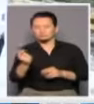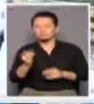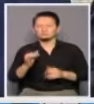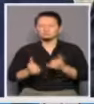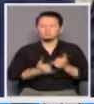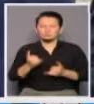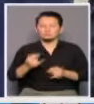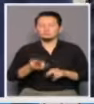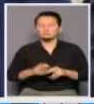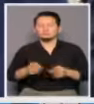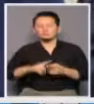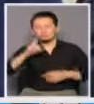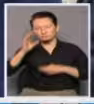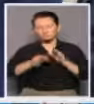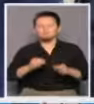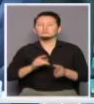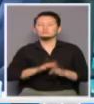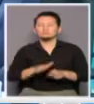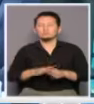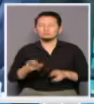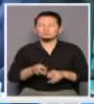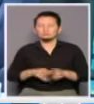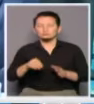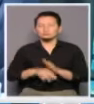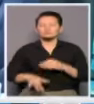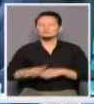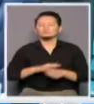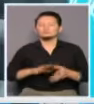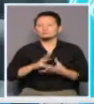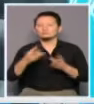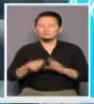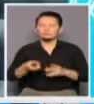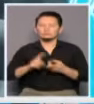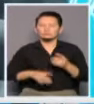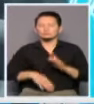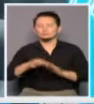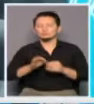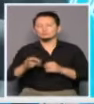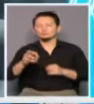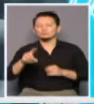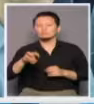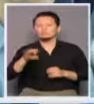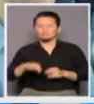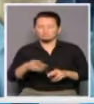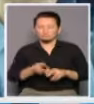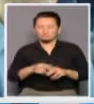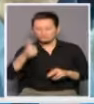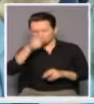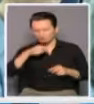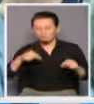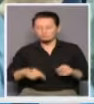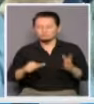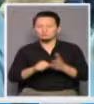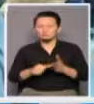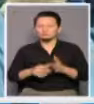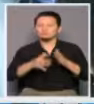удобрений. Были подняты вопросы финансирования проекта по берегоукреплению отпаводковых вод села Махамбет. К слову, в этом году строится 6